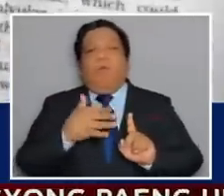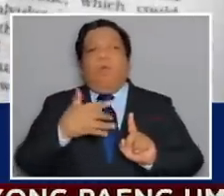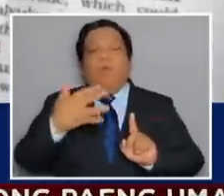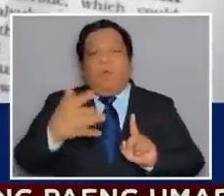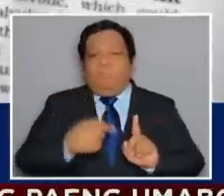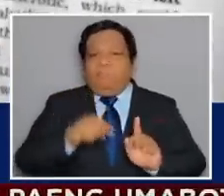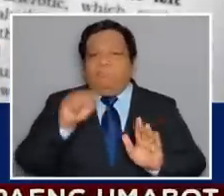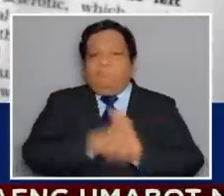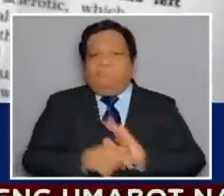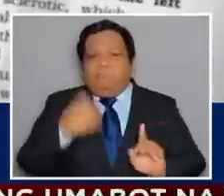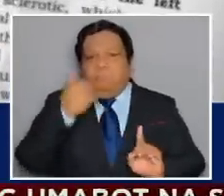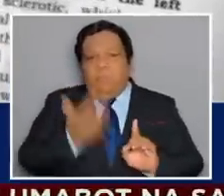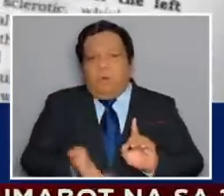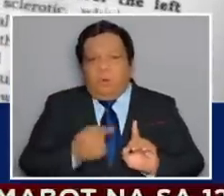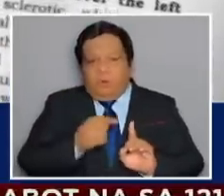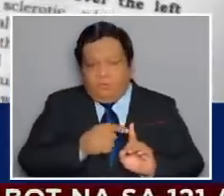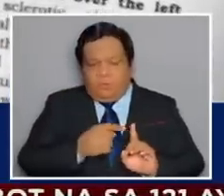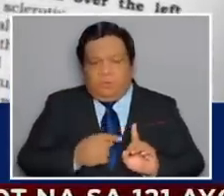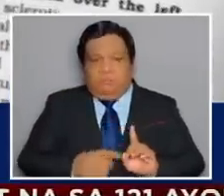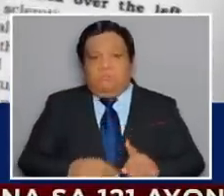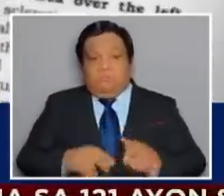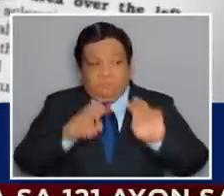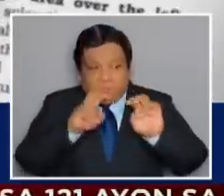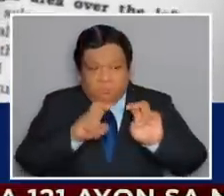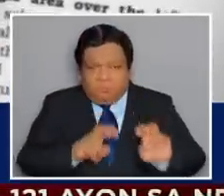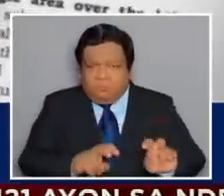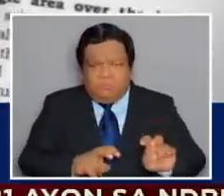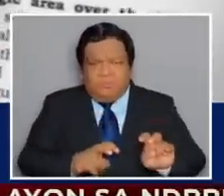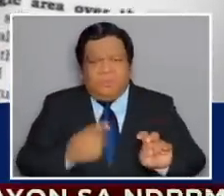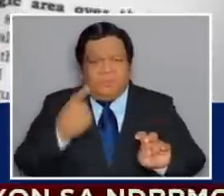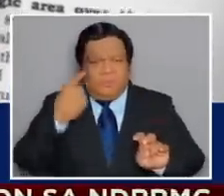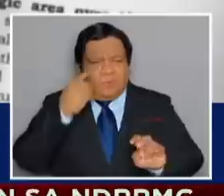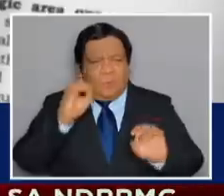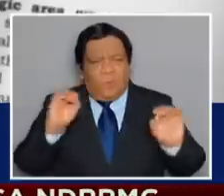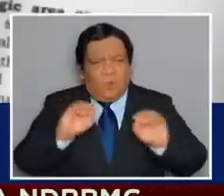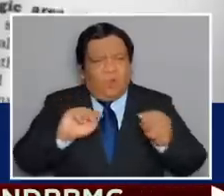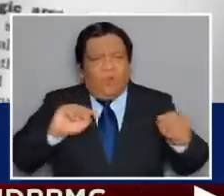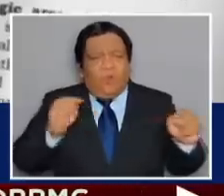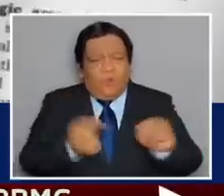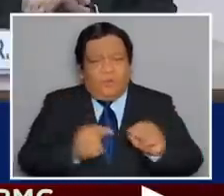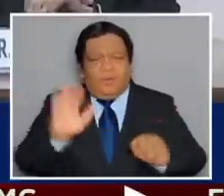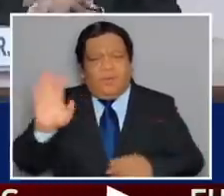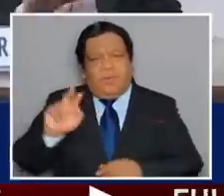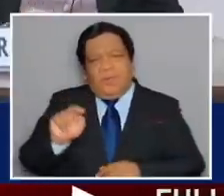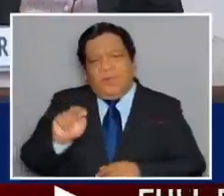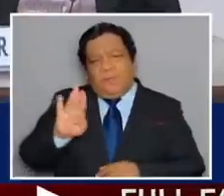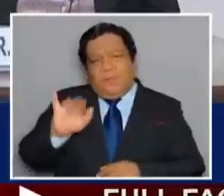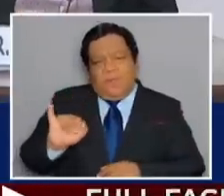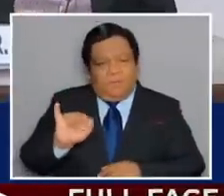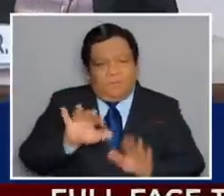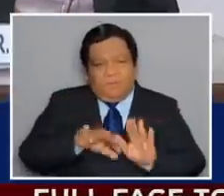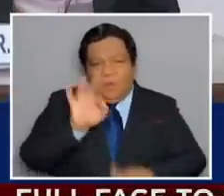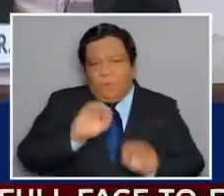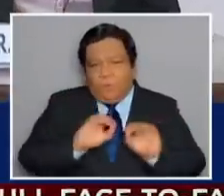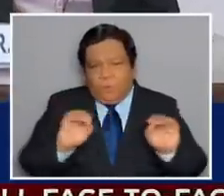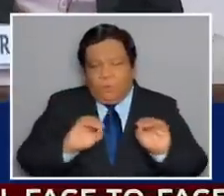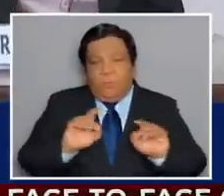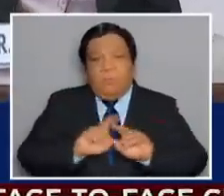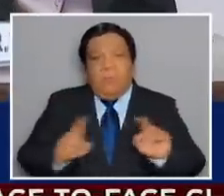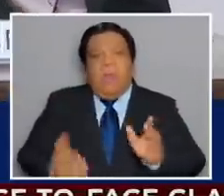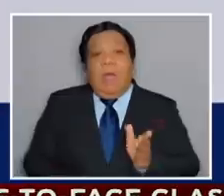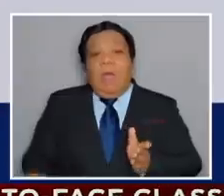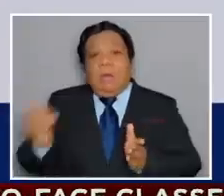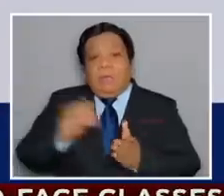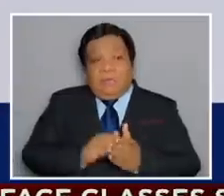Lapid. Sa unang autopsy, walang nakitang tama ng baril o sugat ang NBI sa katawan ni Villamor. Pero base sa re-autopsy ng